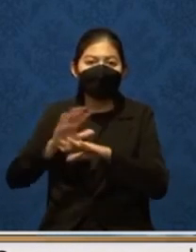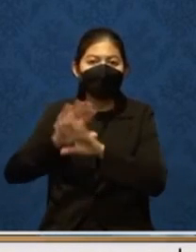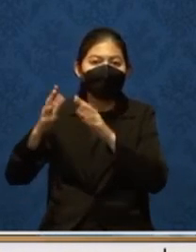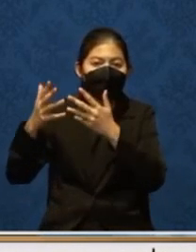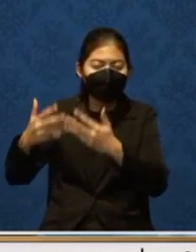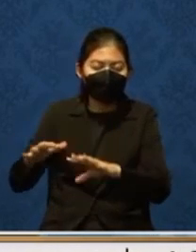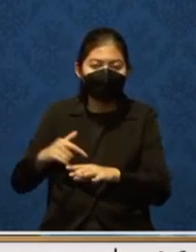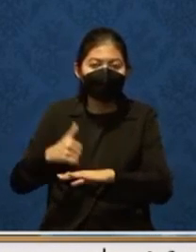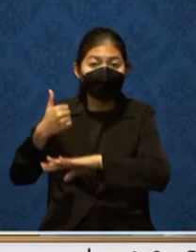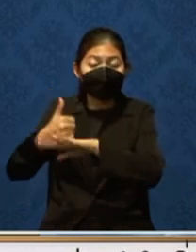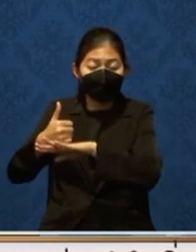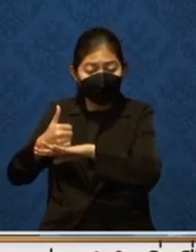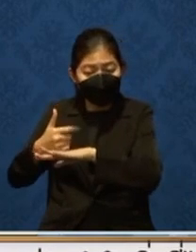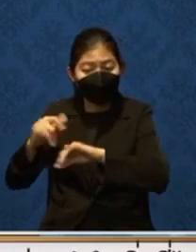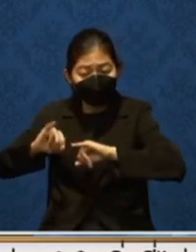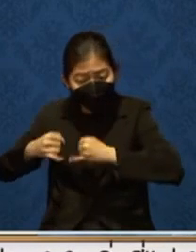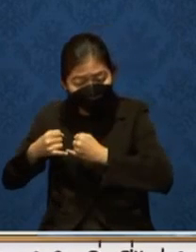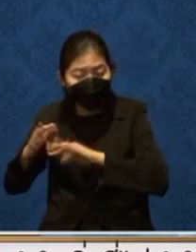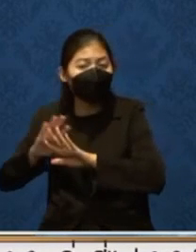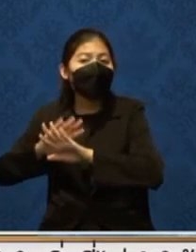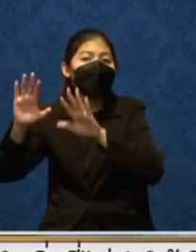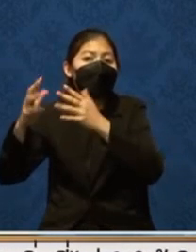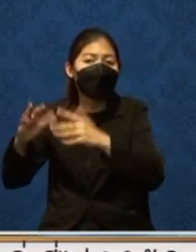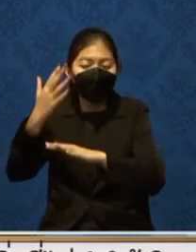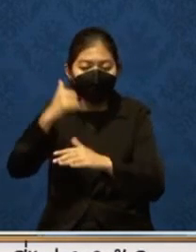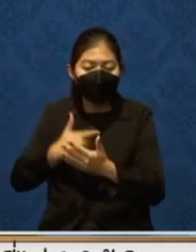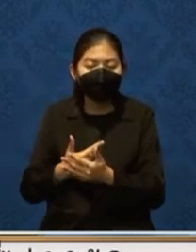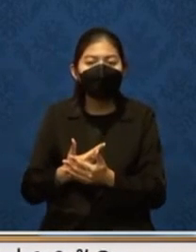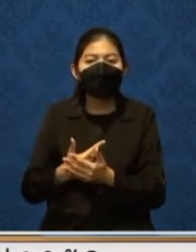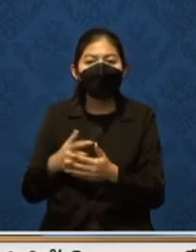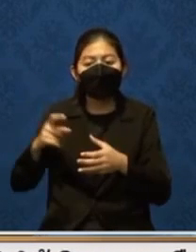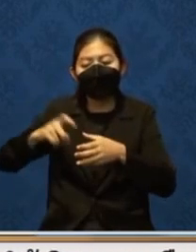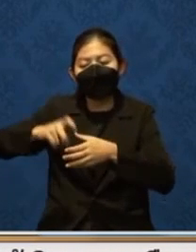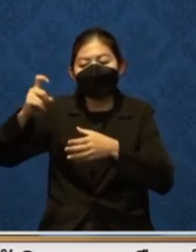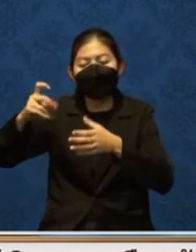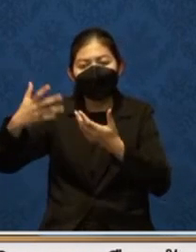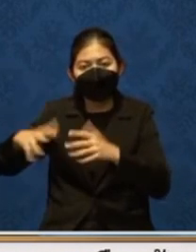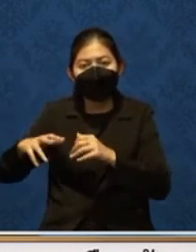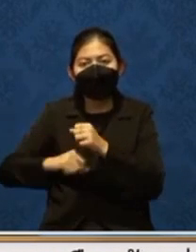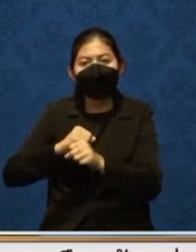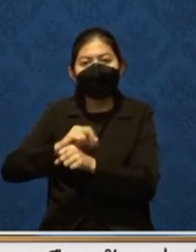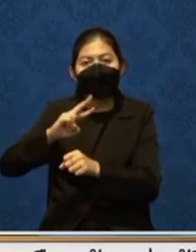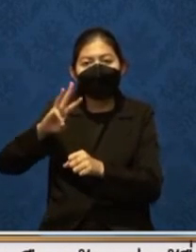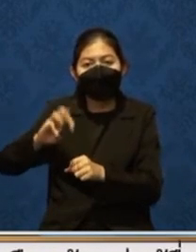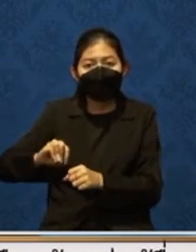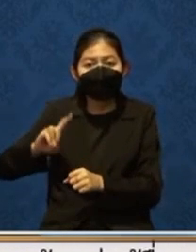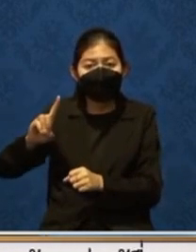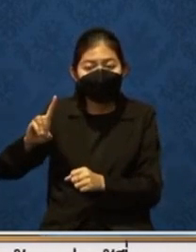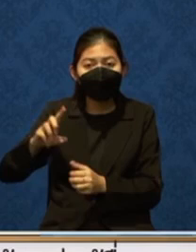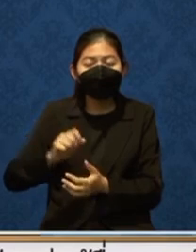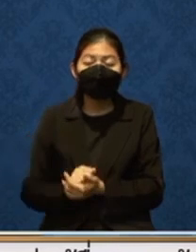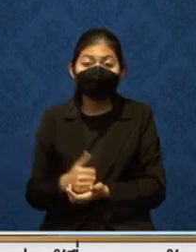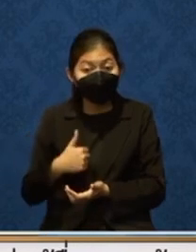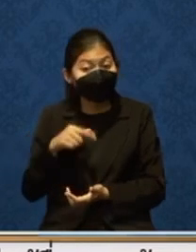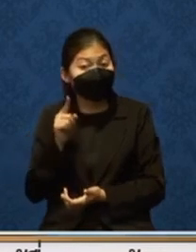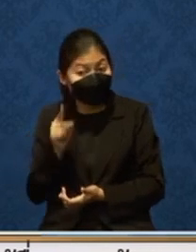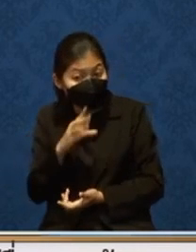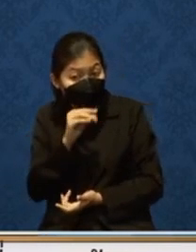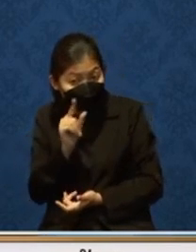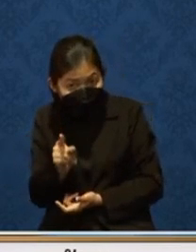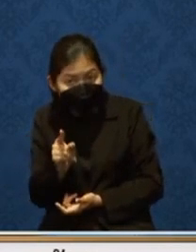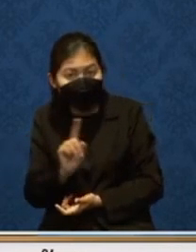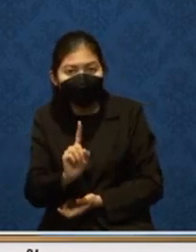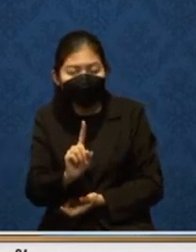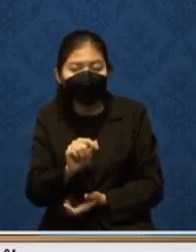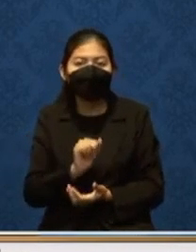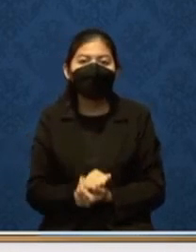นกไมจของกจการแห่งนี้อีกแล้วเพราะโอนหุ้นออกไปตแตปี 2561 ครับแต่จะเปนอยนั้จริงไหม ?ลองมาดูกั